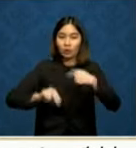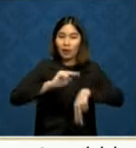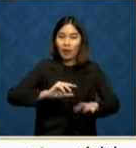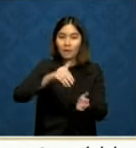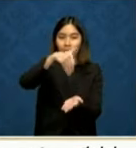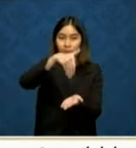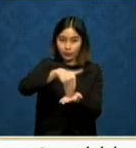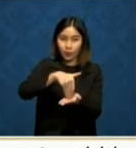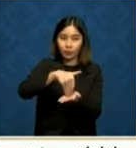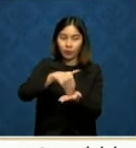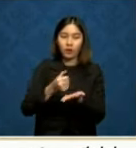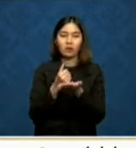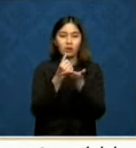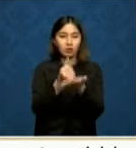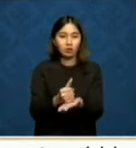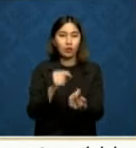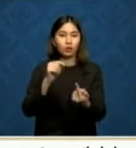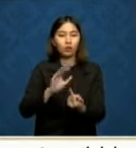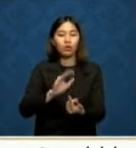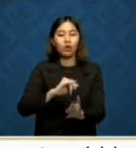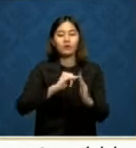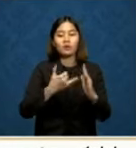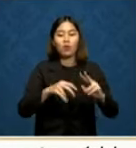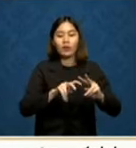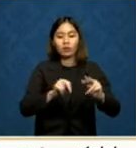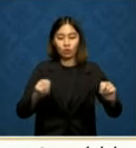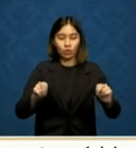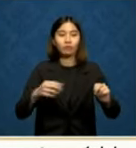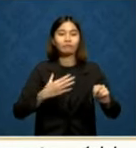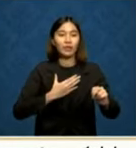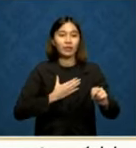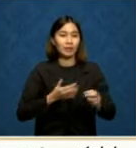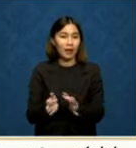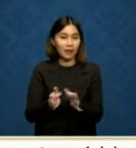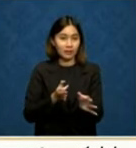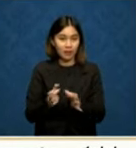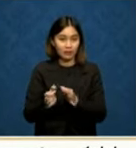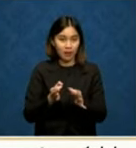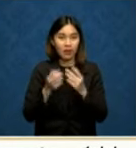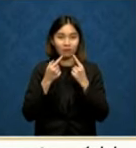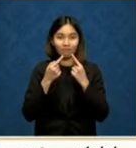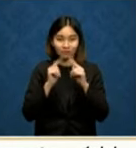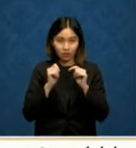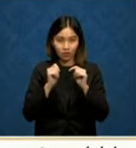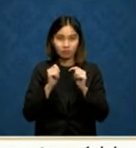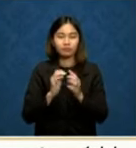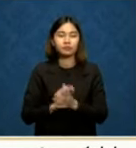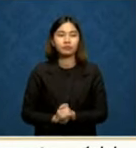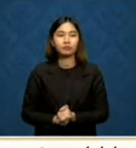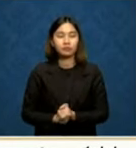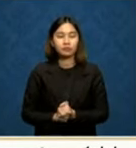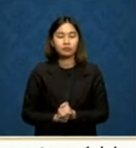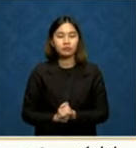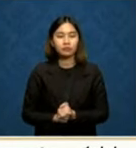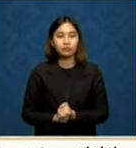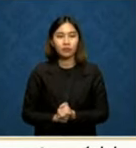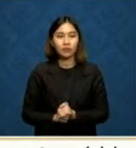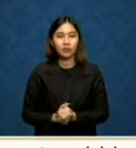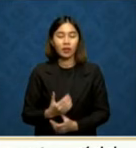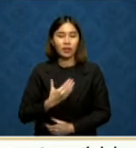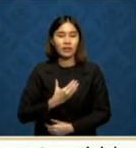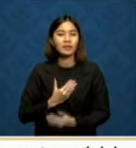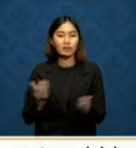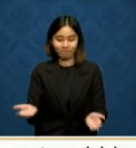จุดให้การช้ Mansวาทองนทะปรีนะคะอี้กขออนุญาติเรีนแกะคุณต้นยางนะคะแล้วก็เรีน